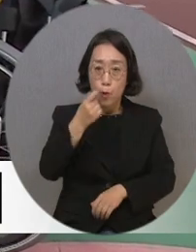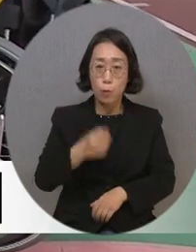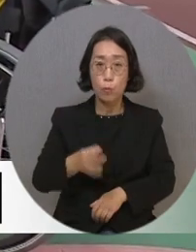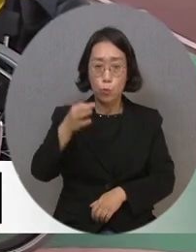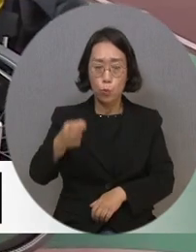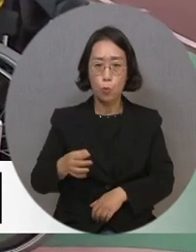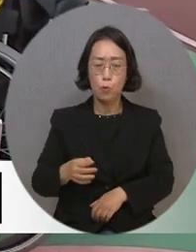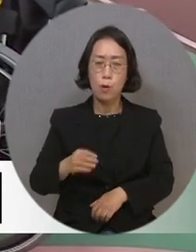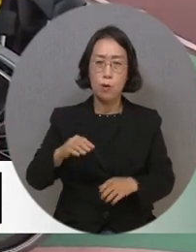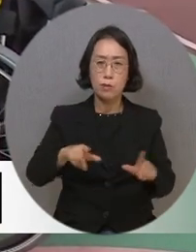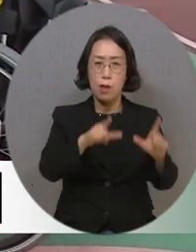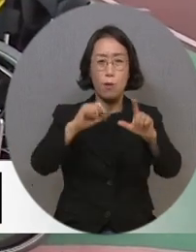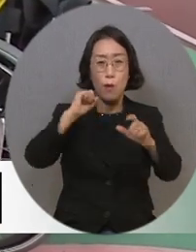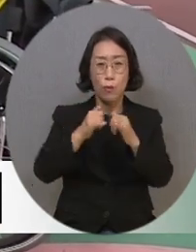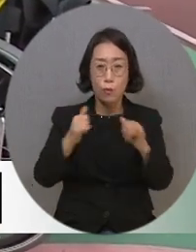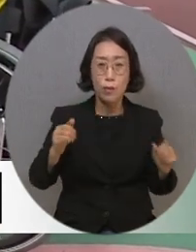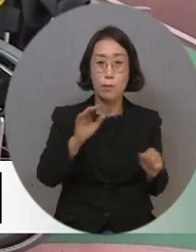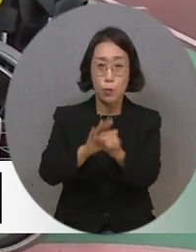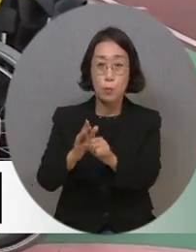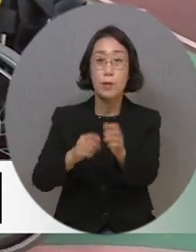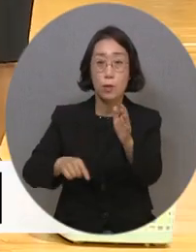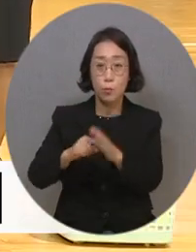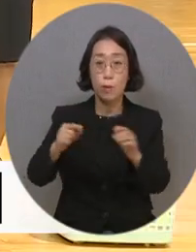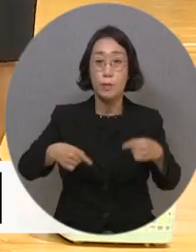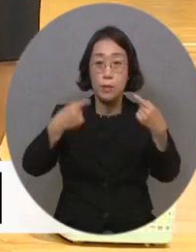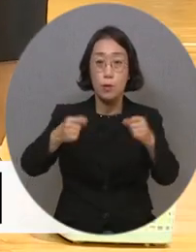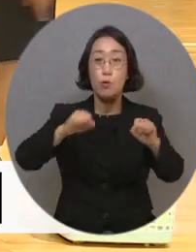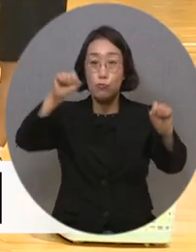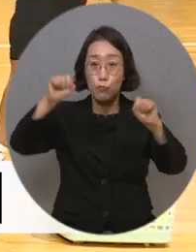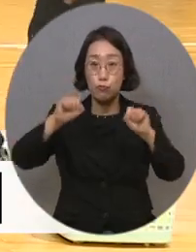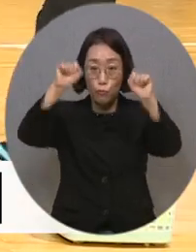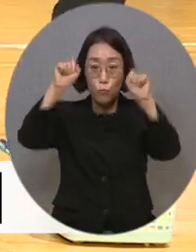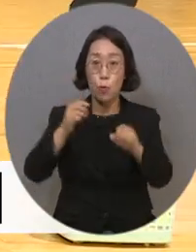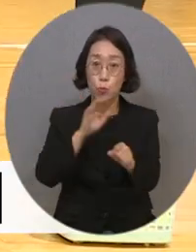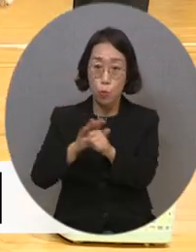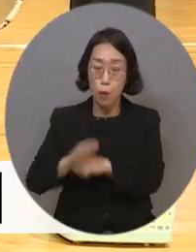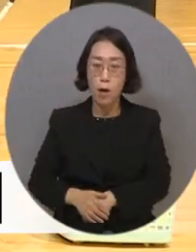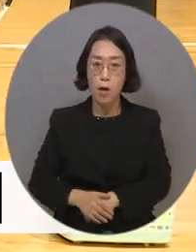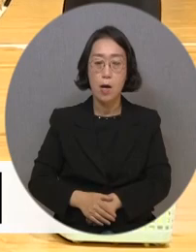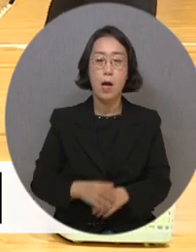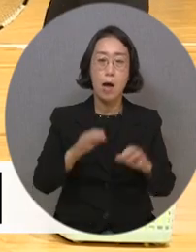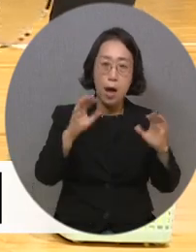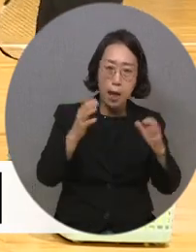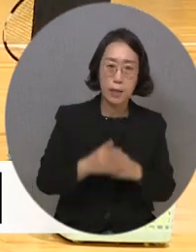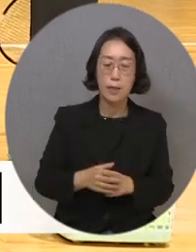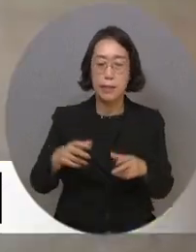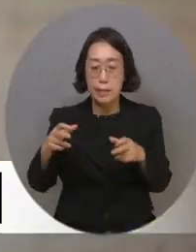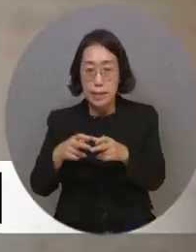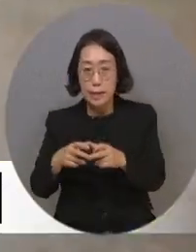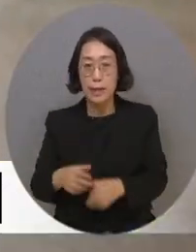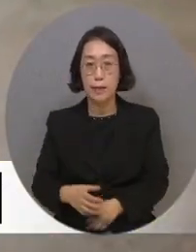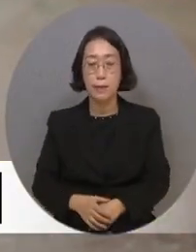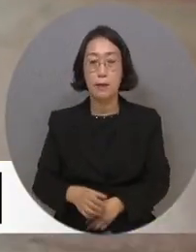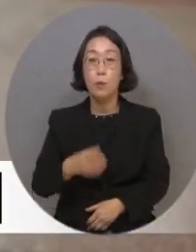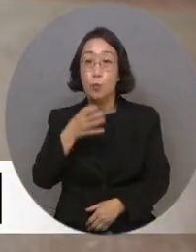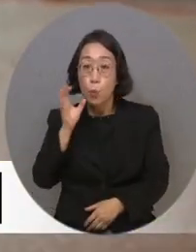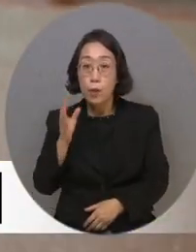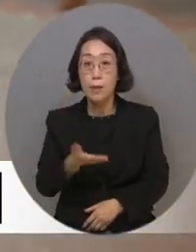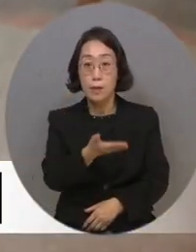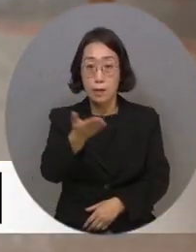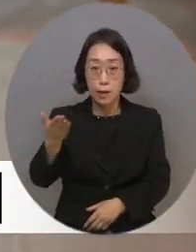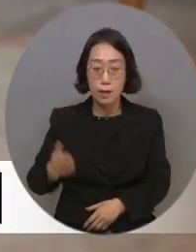스포츠 참여 기회를 확대하기 위해 저소득층 유아와 청소년 장애인에게 온오프라인 스포츠 강좌